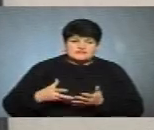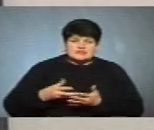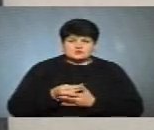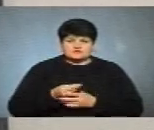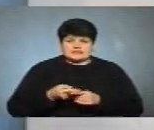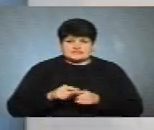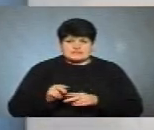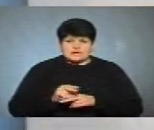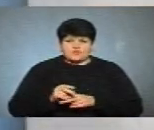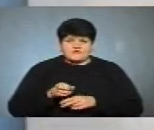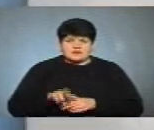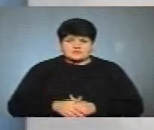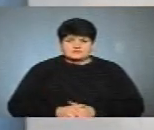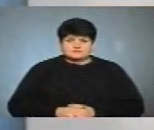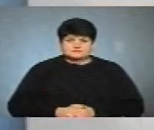лікування?